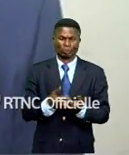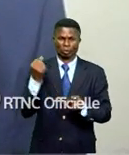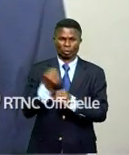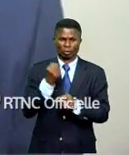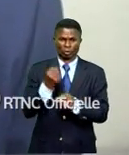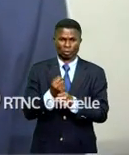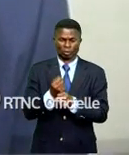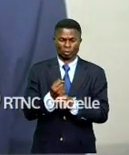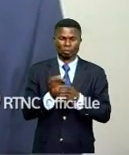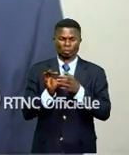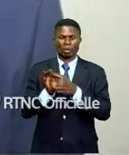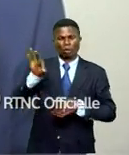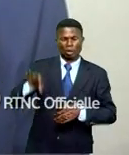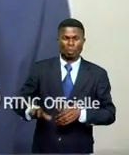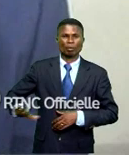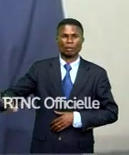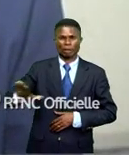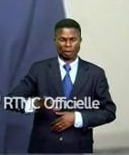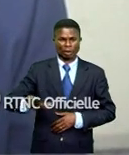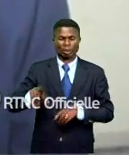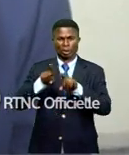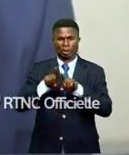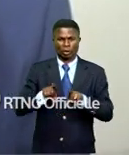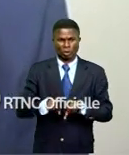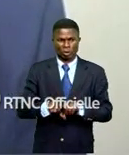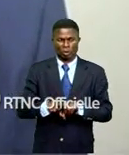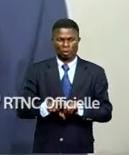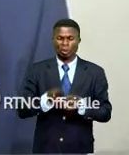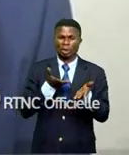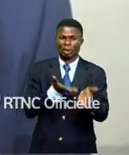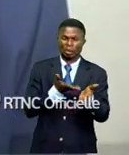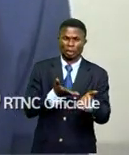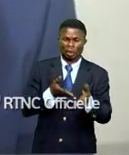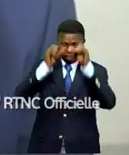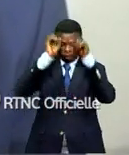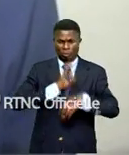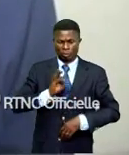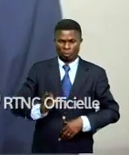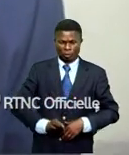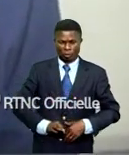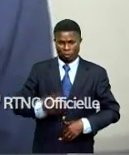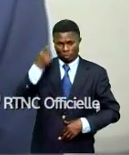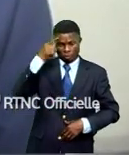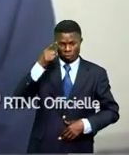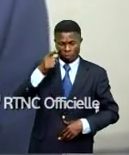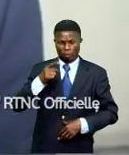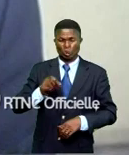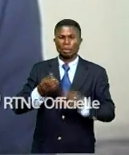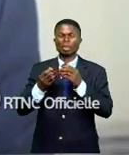le compte de la nation et de l'accompagner pour concrétiser sa vision.